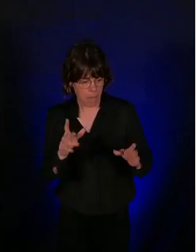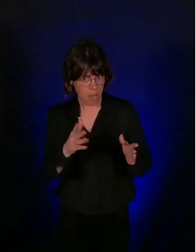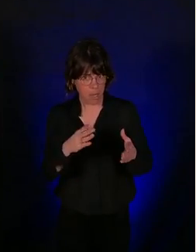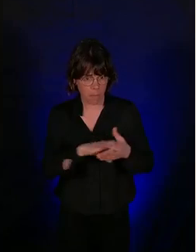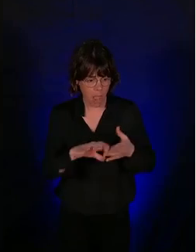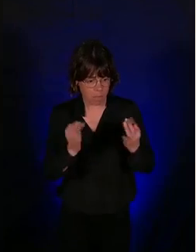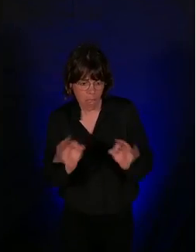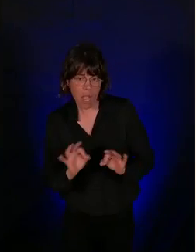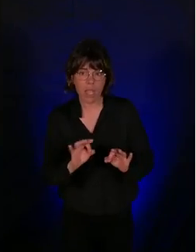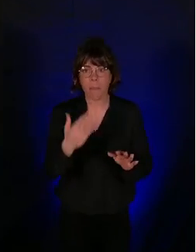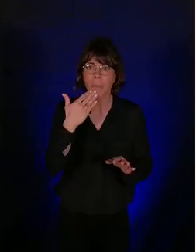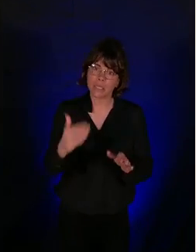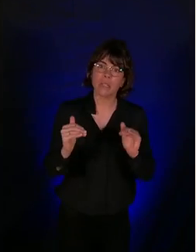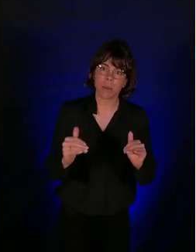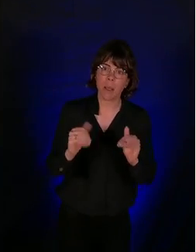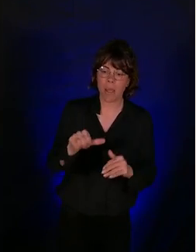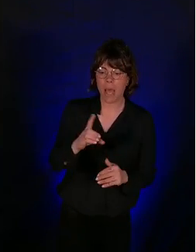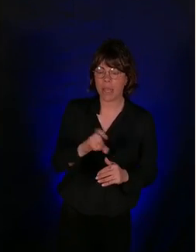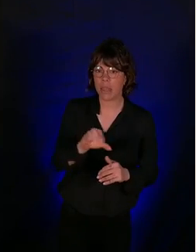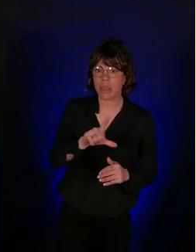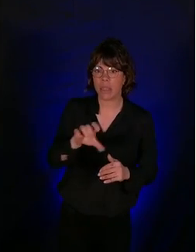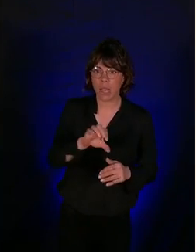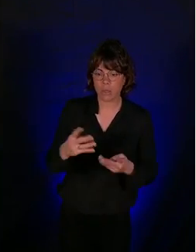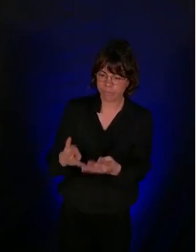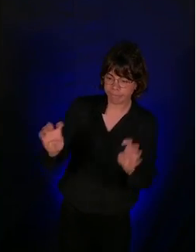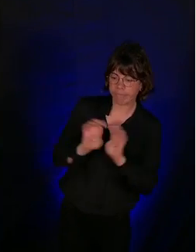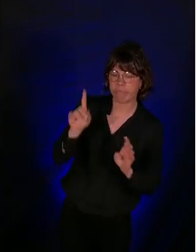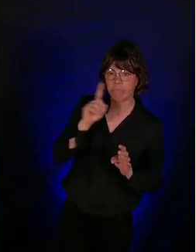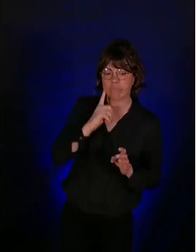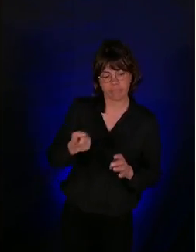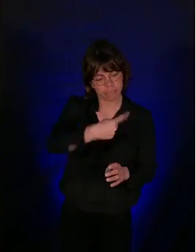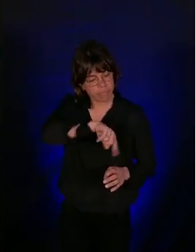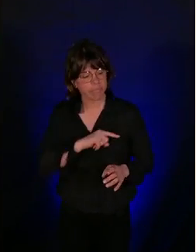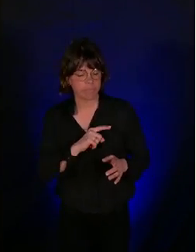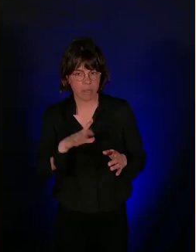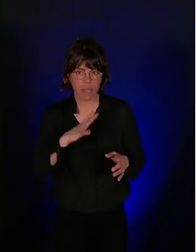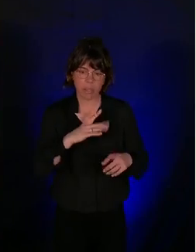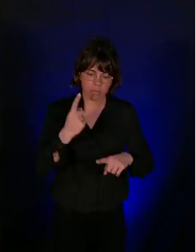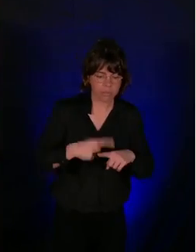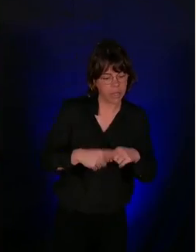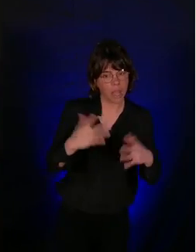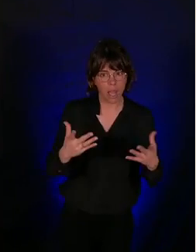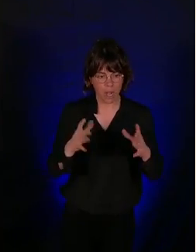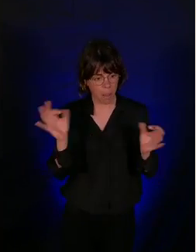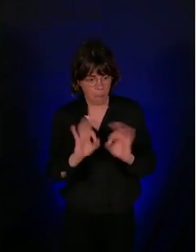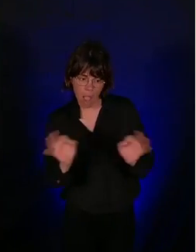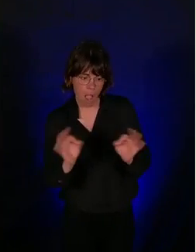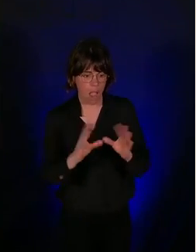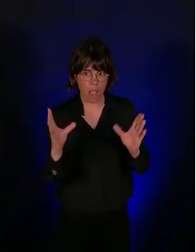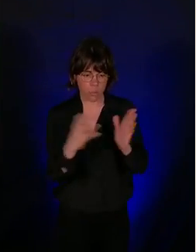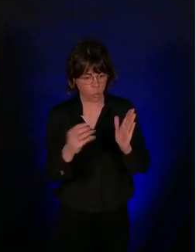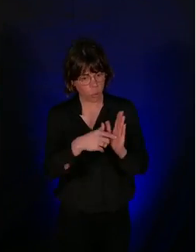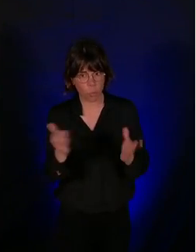malgré tout puisque le les travailleurs sans papier alors qu'on a un collectif confédéral sont complètement absents de notre document